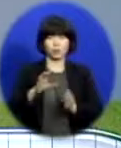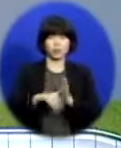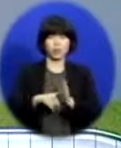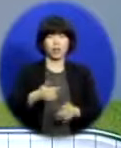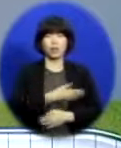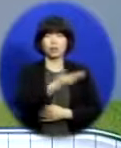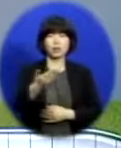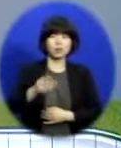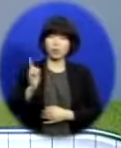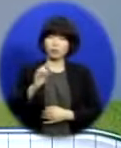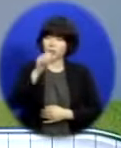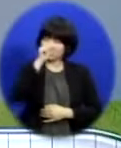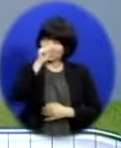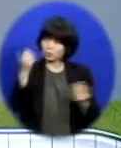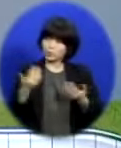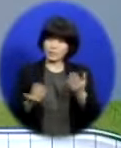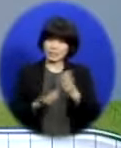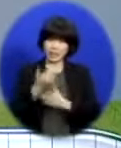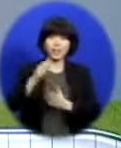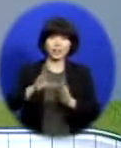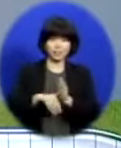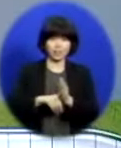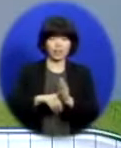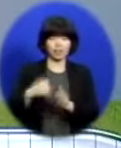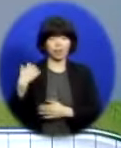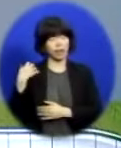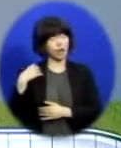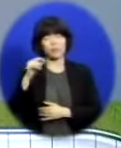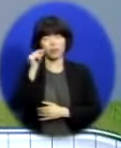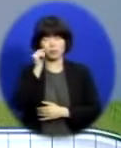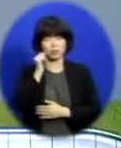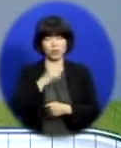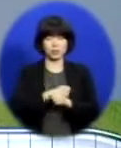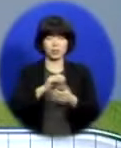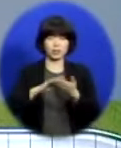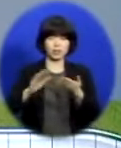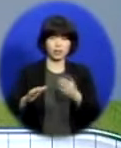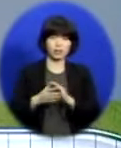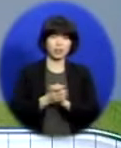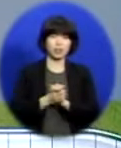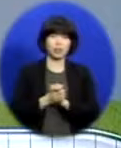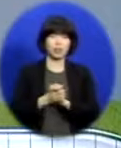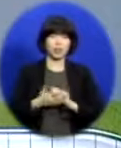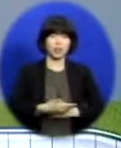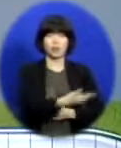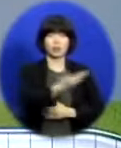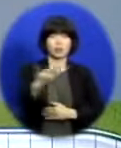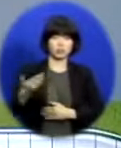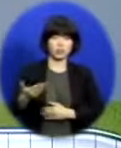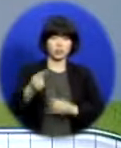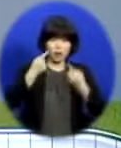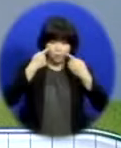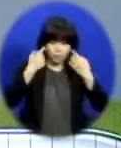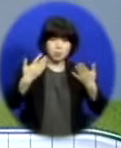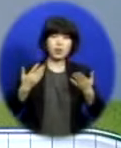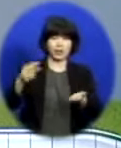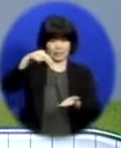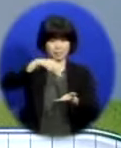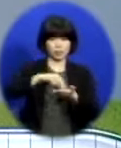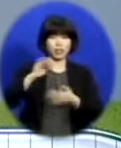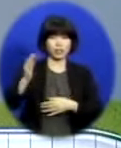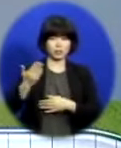여러분에게 어떤 좋은 일이 생길 때 감당 못 합니다 여러분들이 분명하게서야